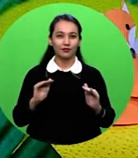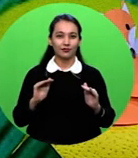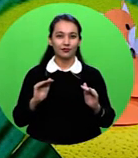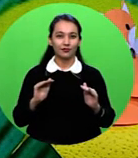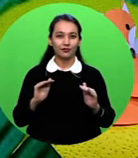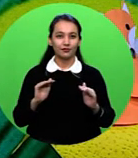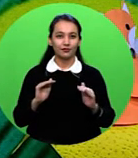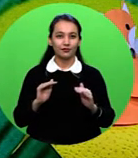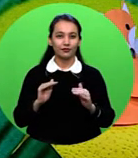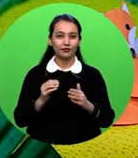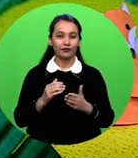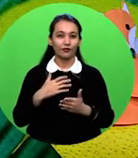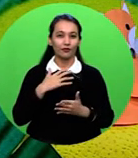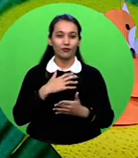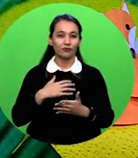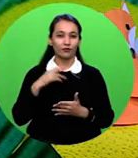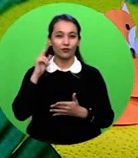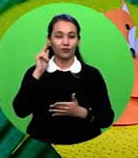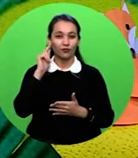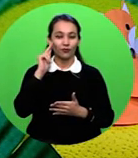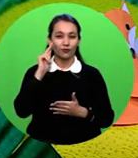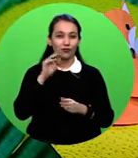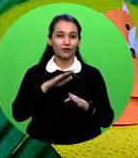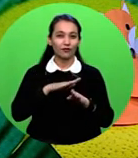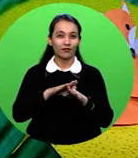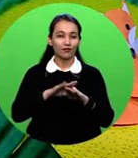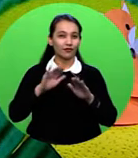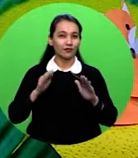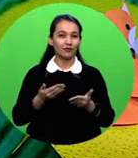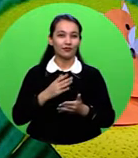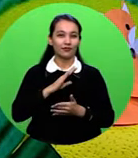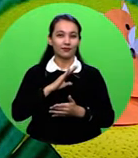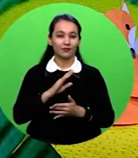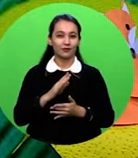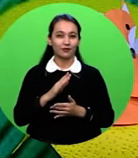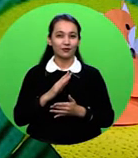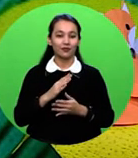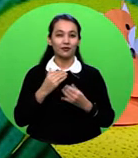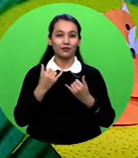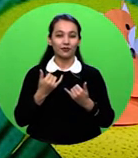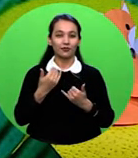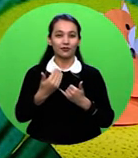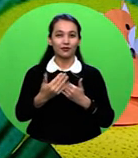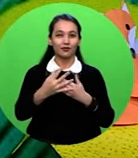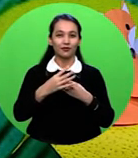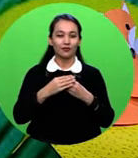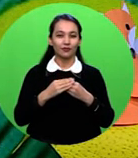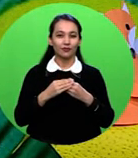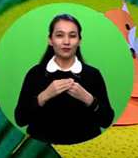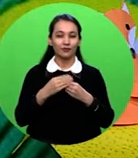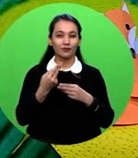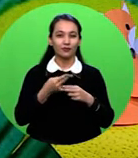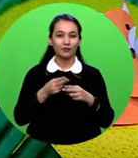bolajonlar, asosiy fanlarni bajarib, charchab qolmadingizmi? Ana endi siz bilan